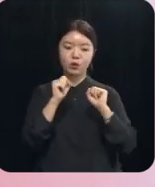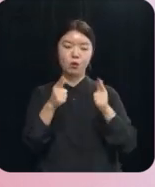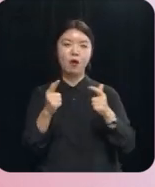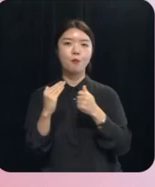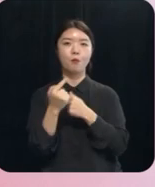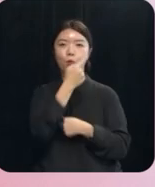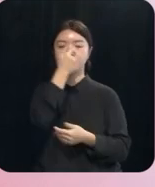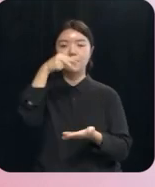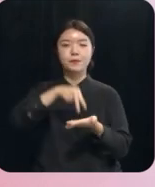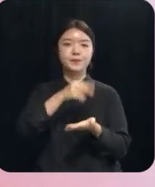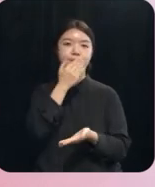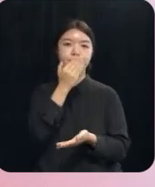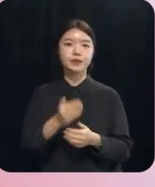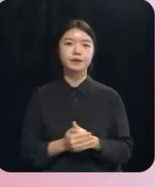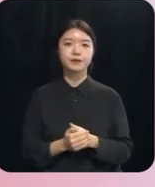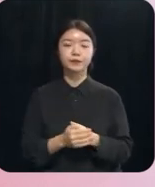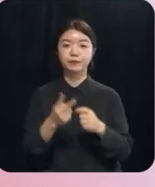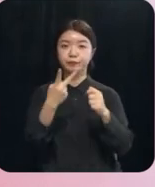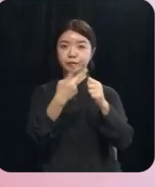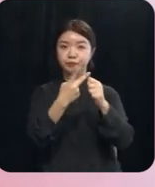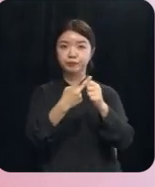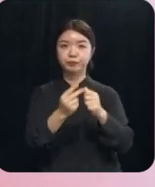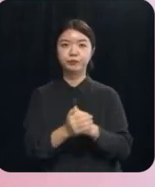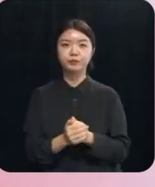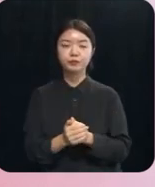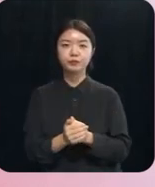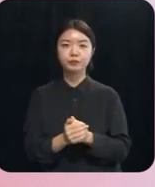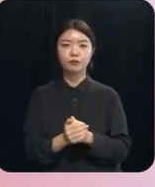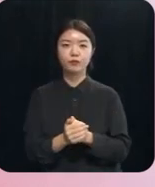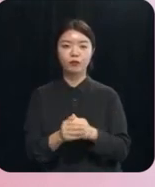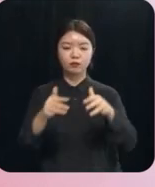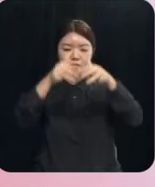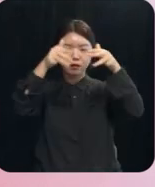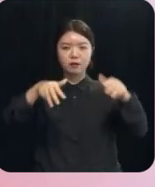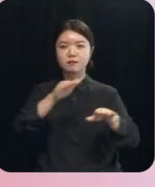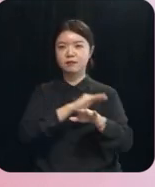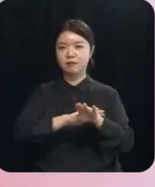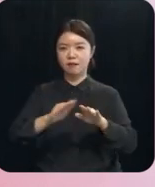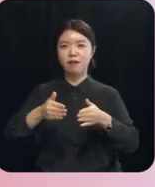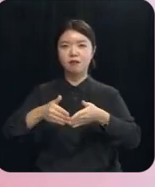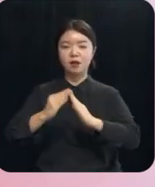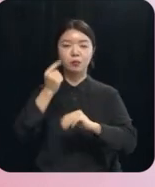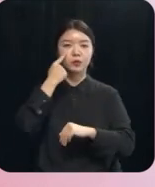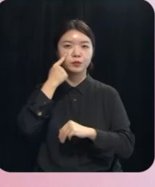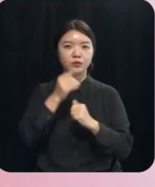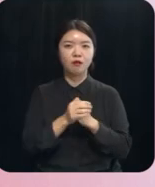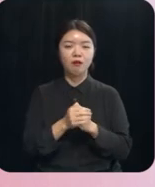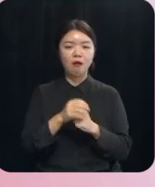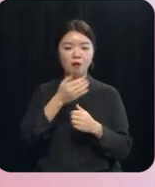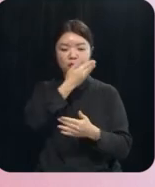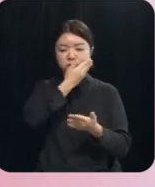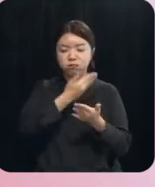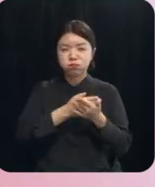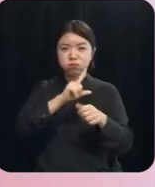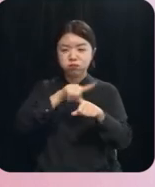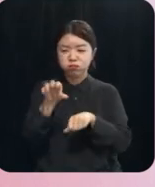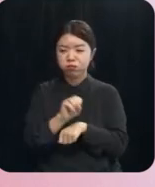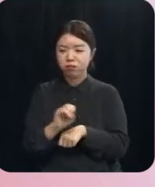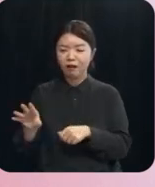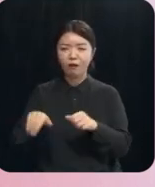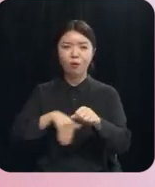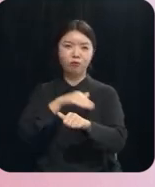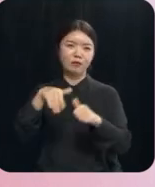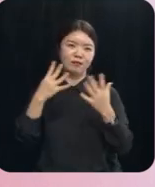것입니다. 두 번째로는 무릎 체계를 제대로 구축하겠습니다. 골든타임을 놓치는 경우가 많은데요.